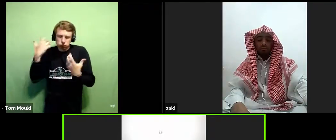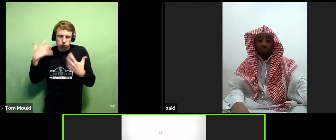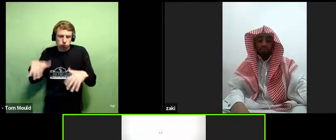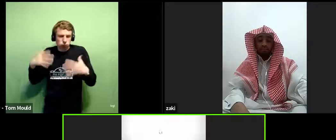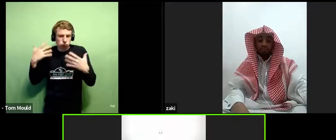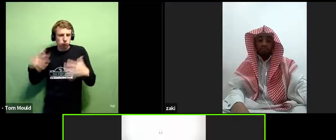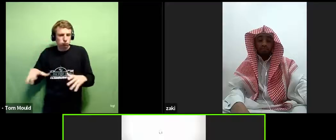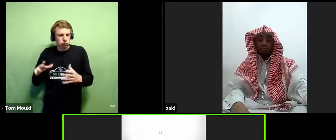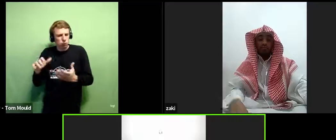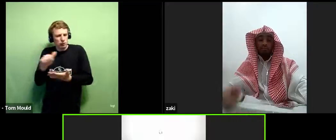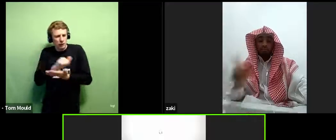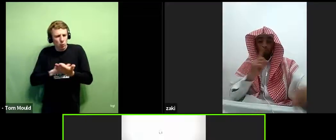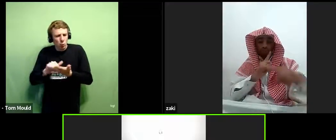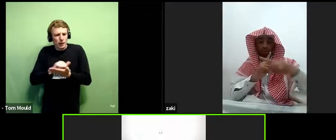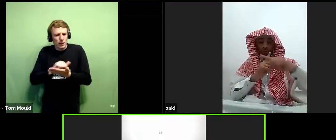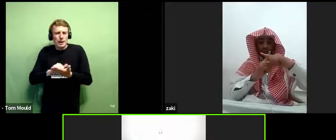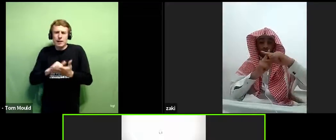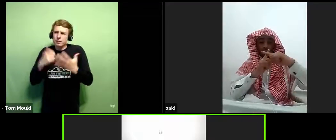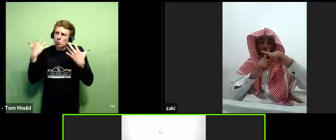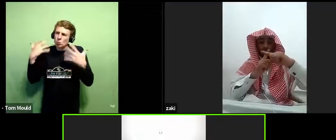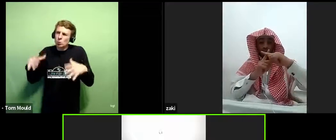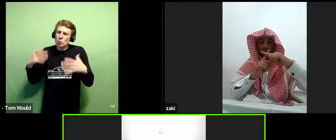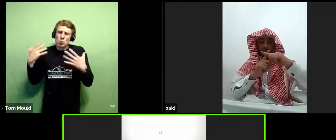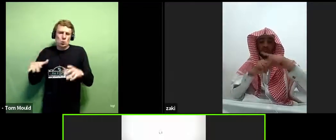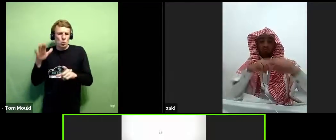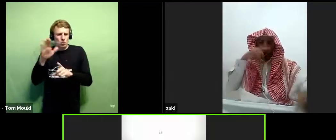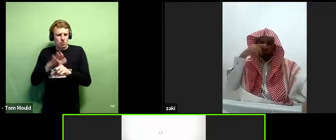وَقَاتِلُوهُمْ حَتَّى لَا تَكُونَ